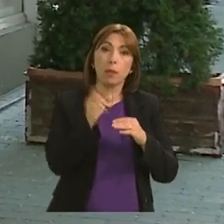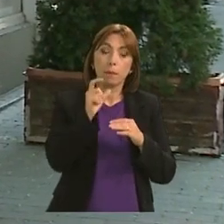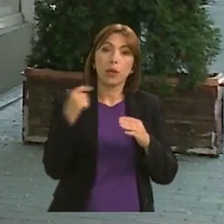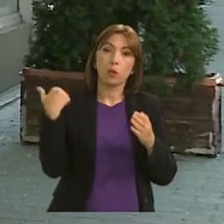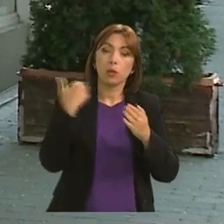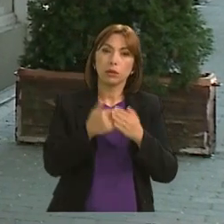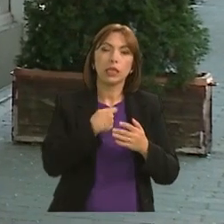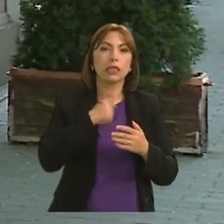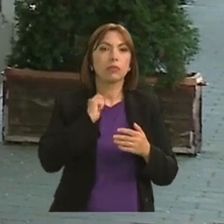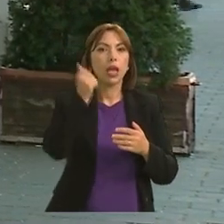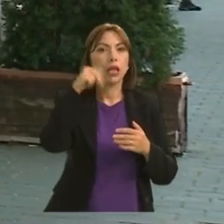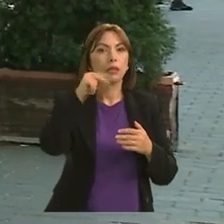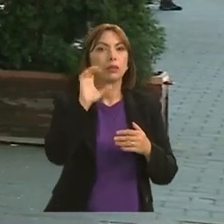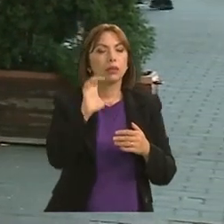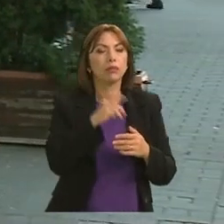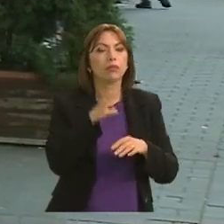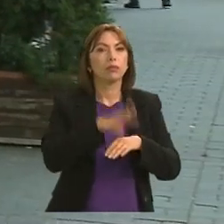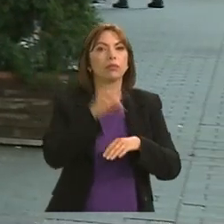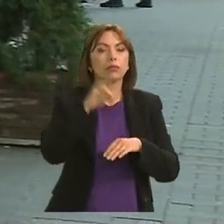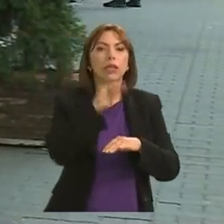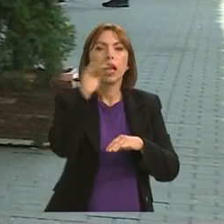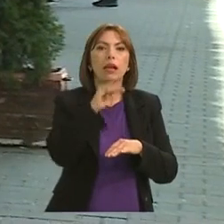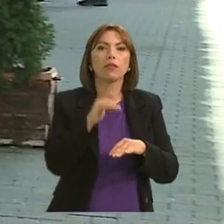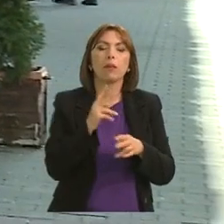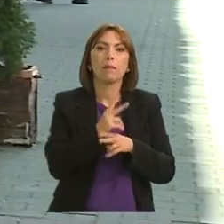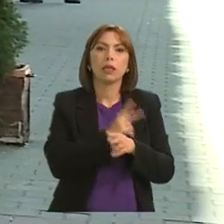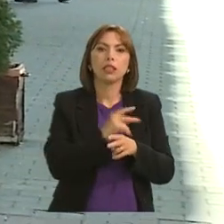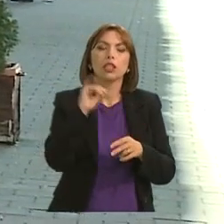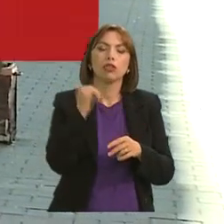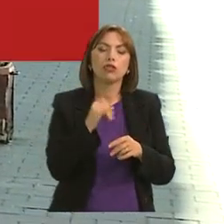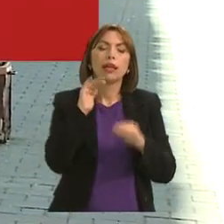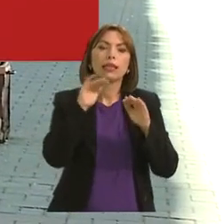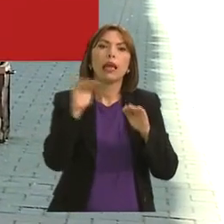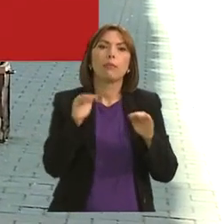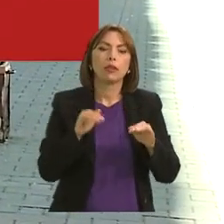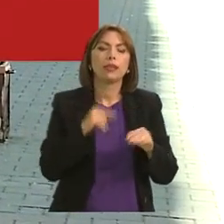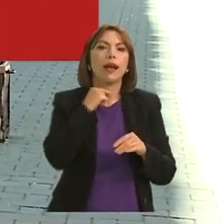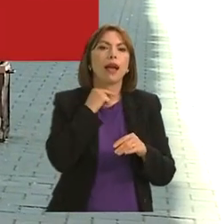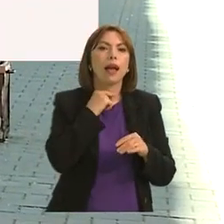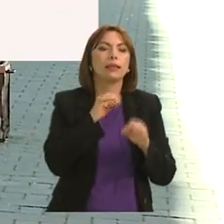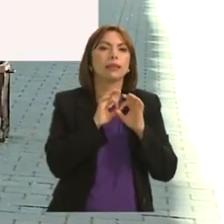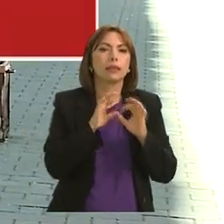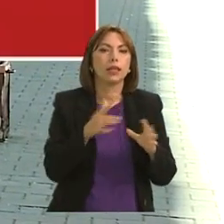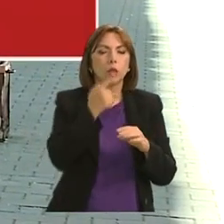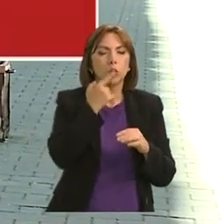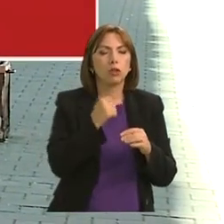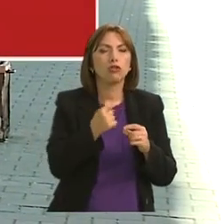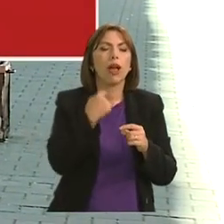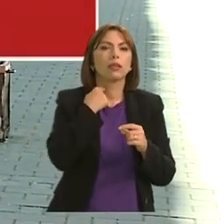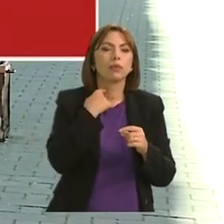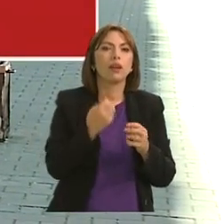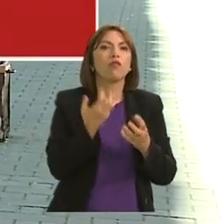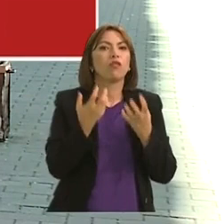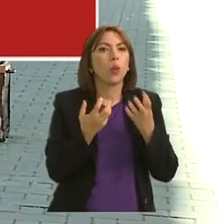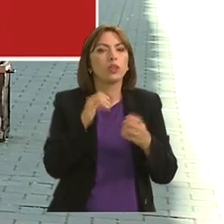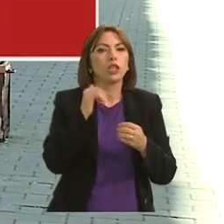perioadă, inspectorii ANPC au descoperit pe rafturile magazinelor, dar și în depozite, carne alterată, dulciuri expirate, fructe,